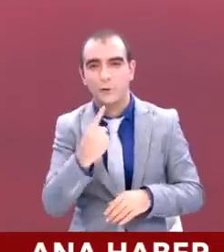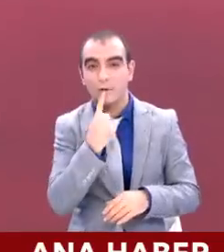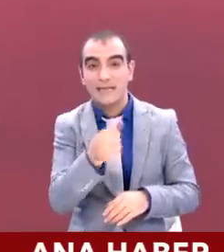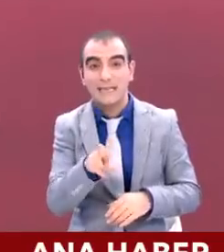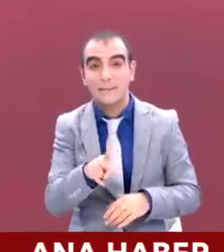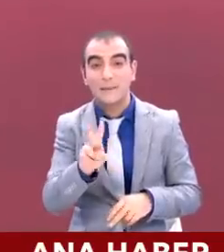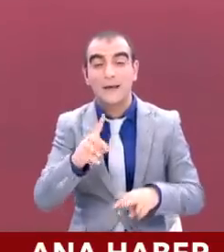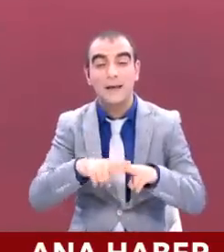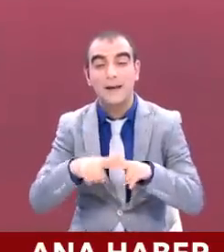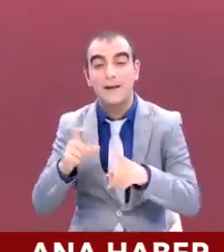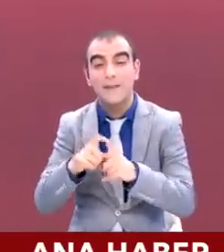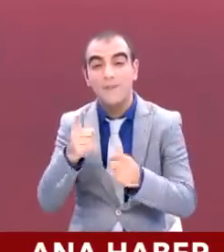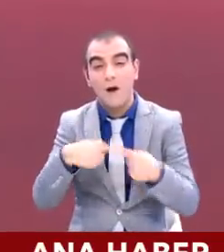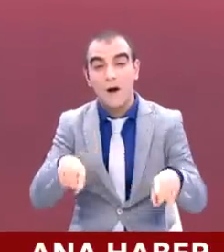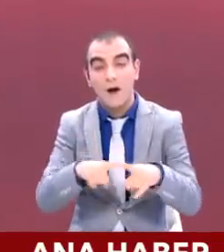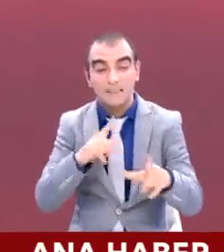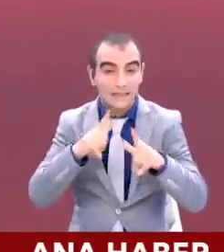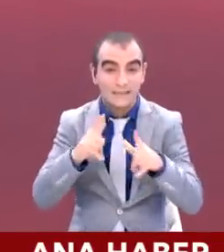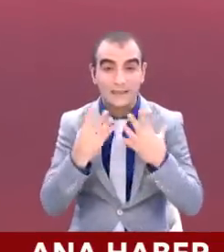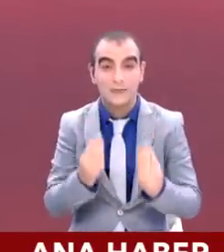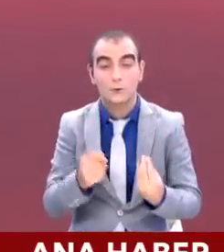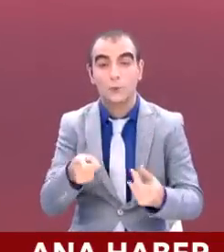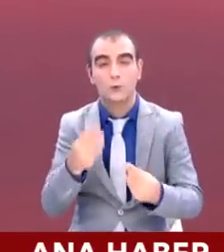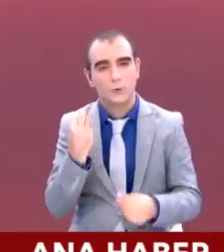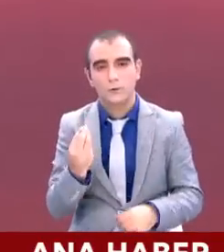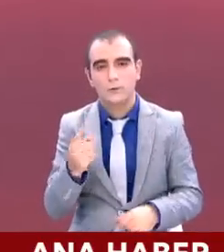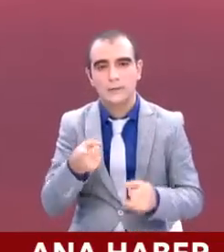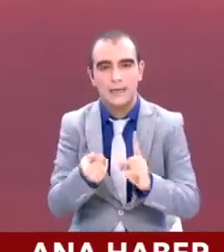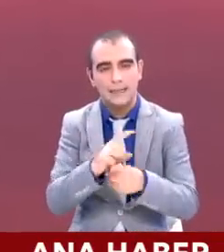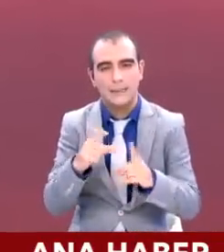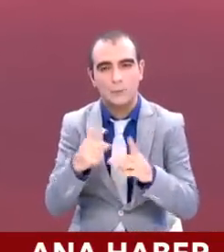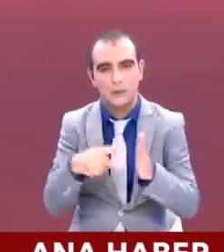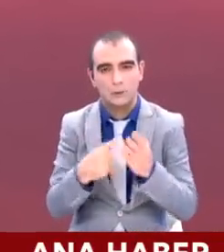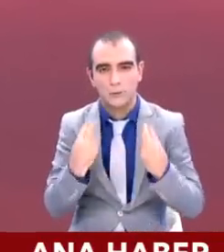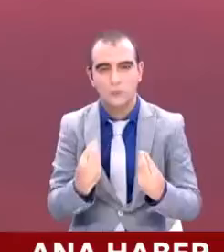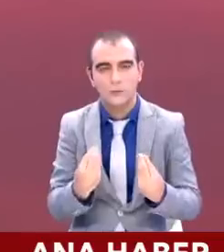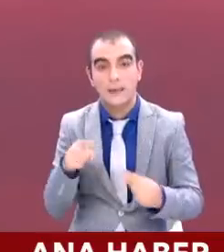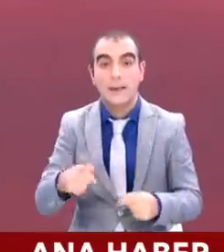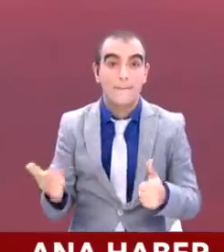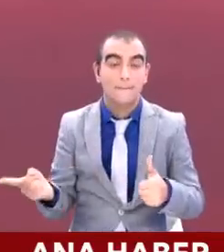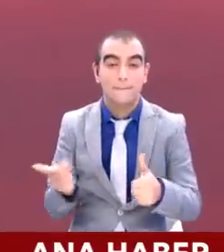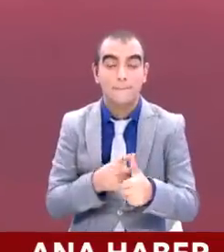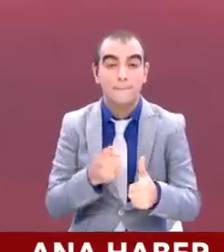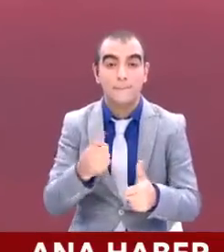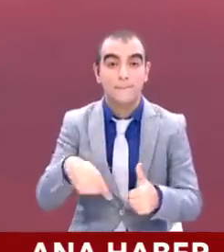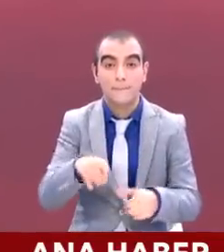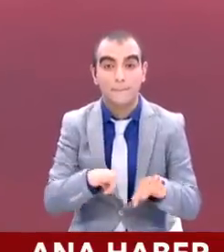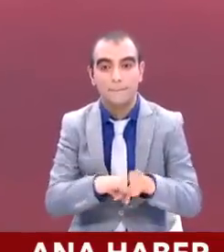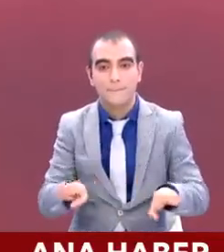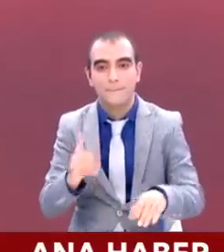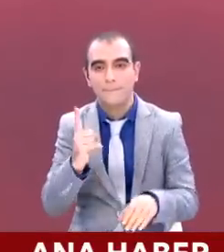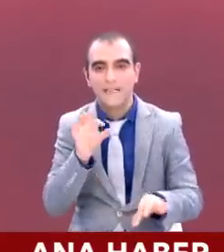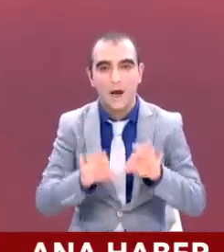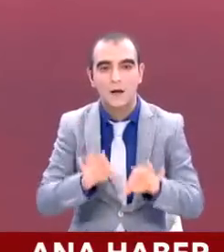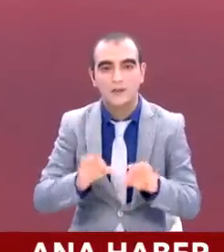gibi vaatler yankılanıyor meydanlardan miting alanlarından güzel demokrasa da çok güzel bir de masa başı Bir yoklama